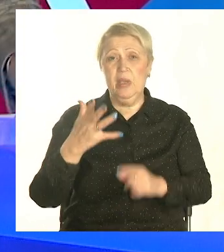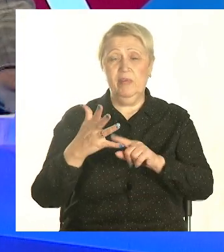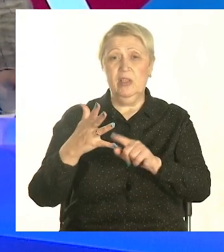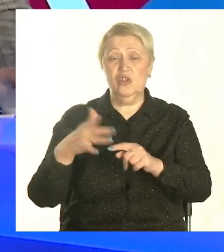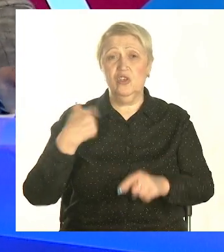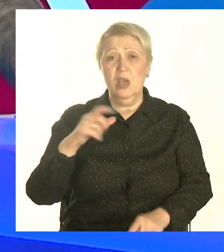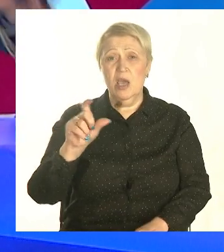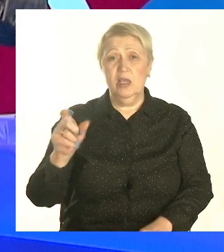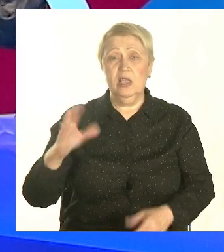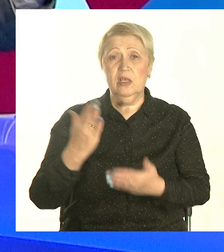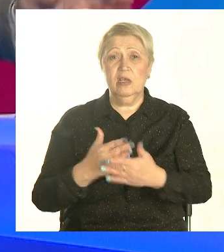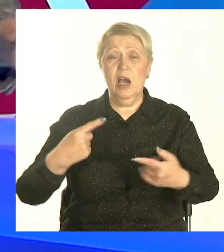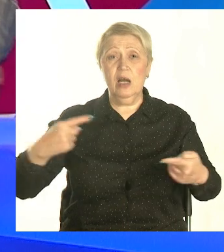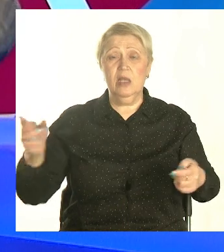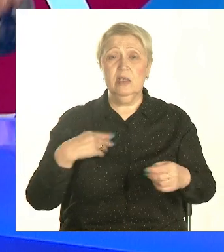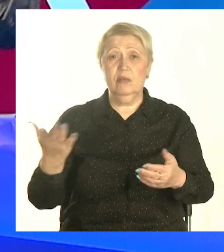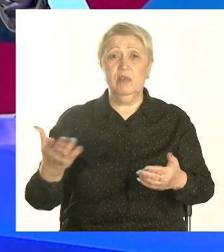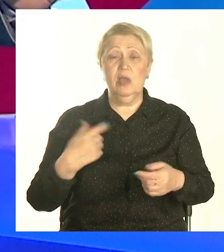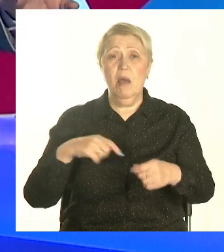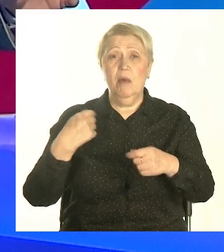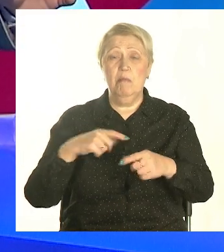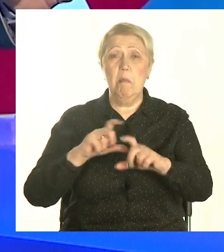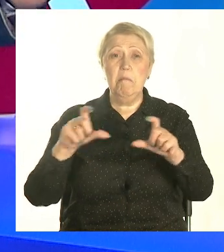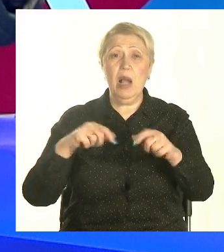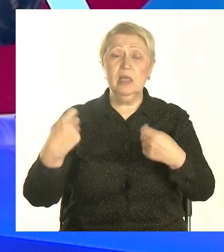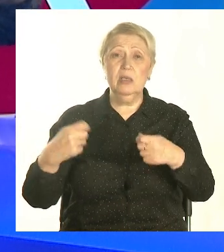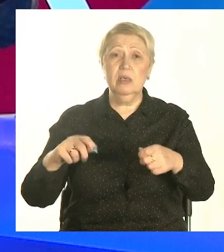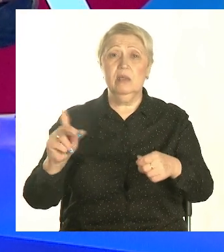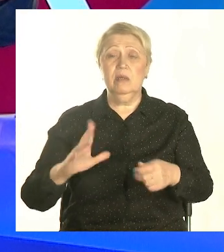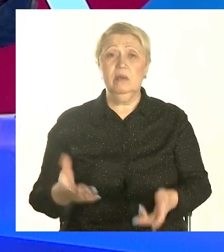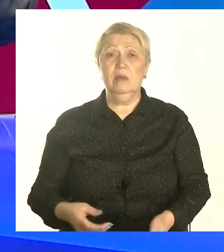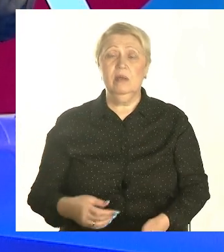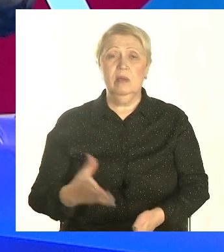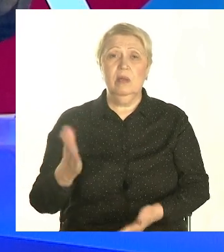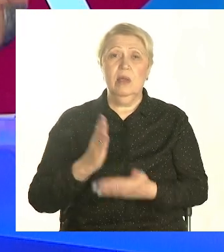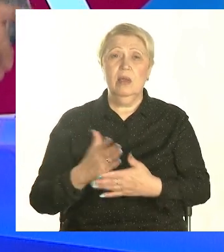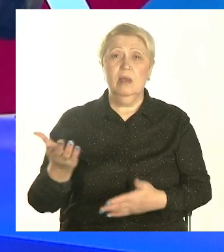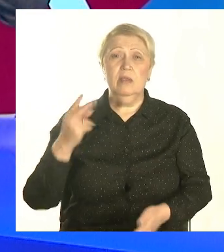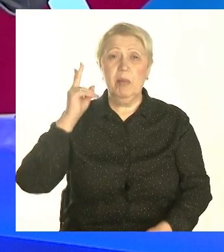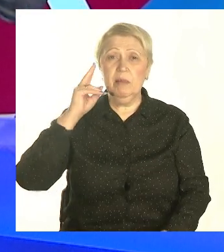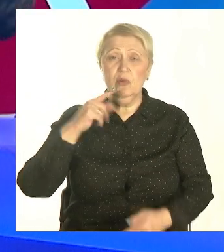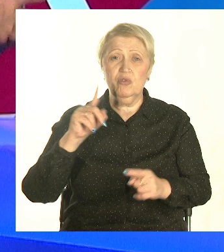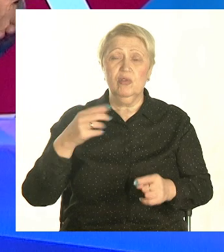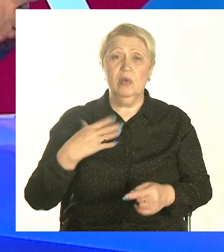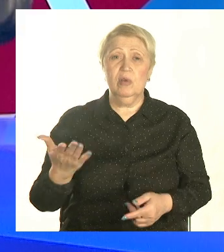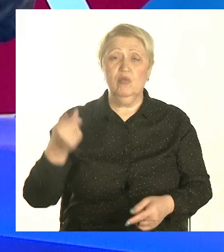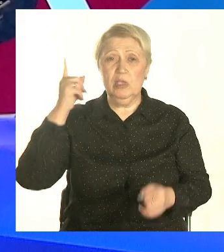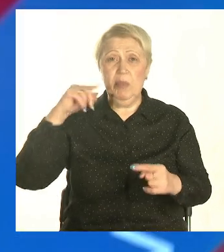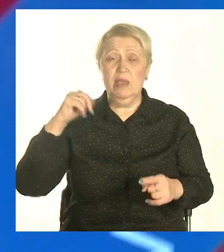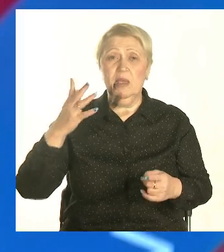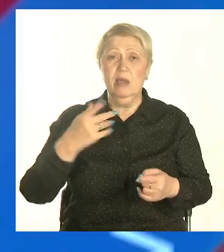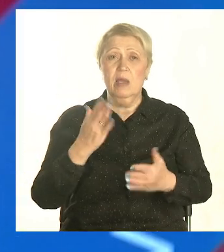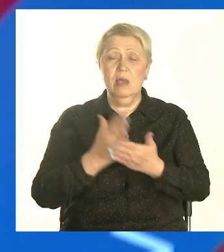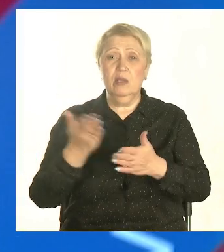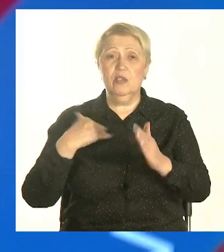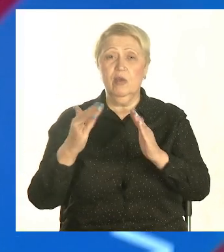еще что-то, парикмахерская, ногти, неважно. По идее, мы как жители дома платим, у нас тариф установлен,